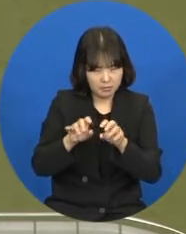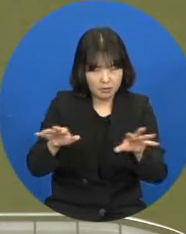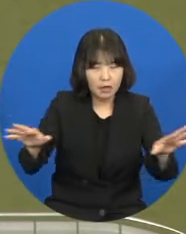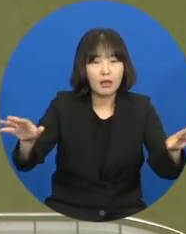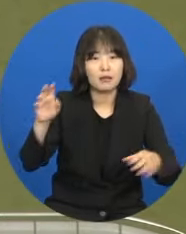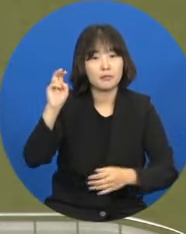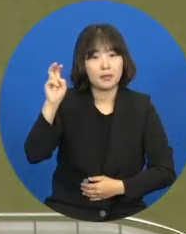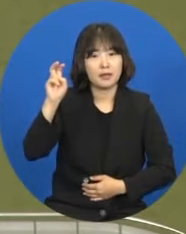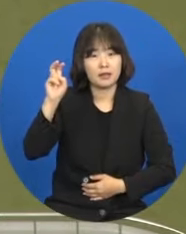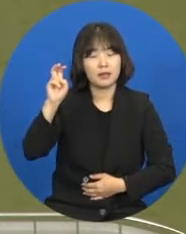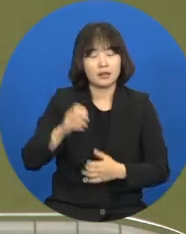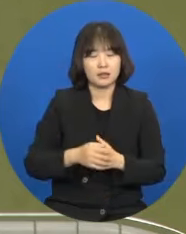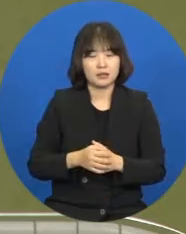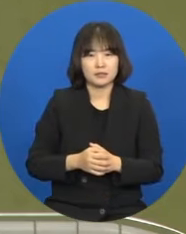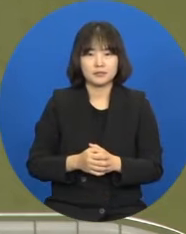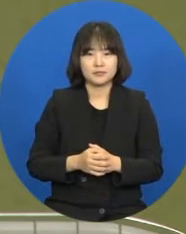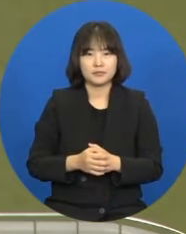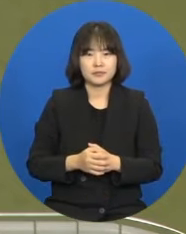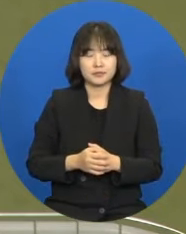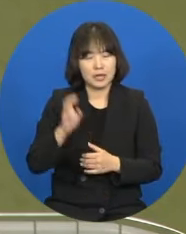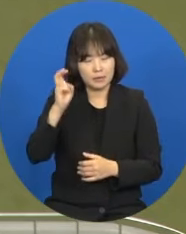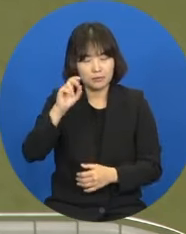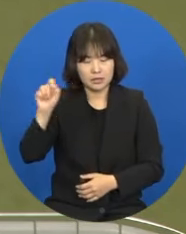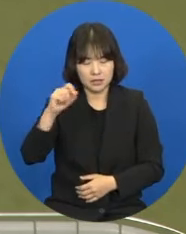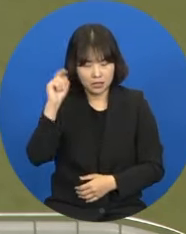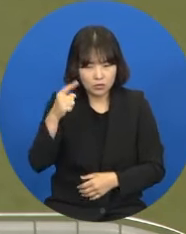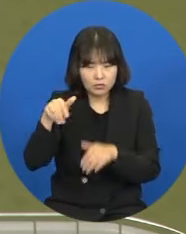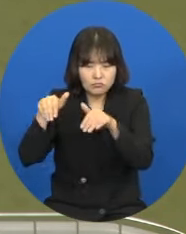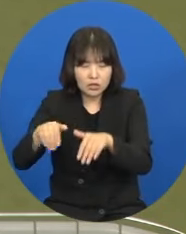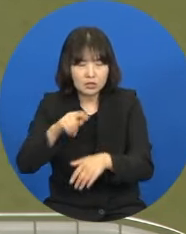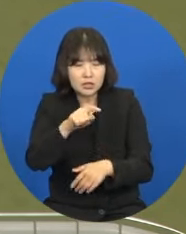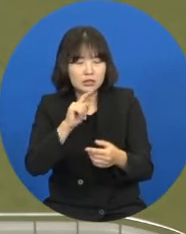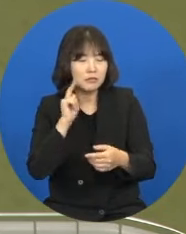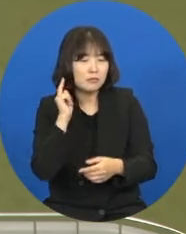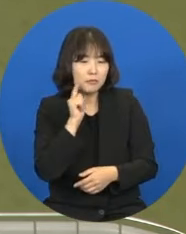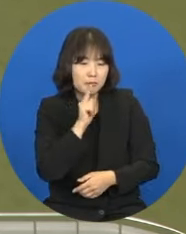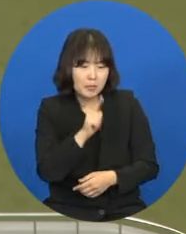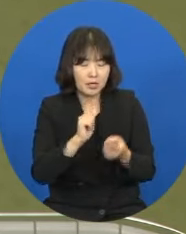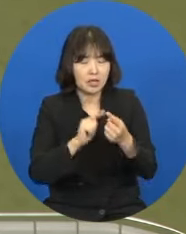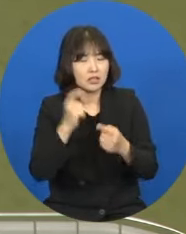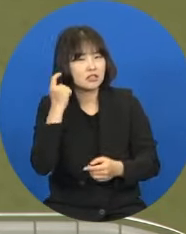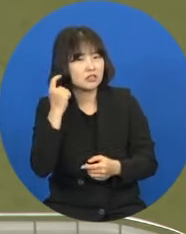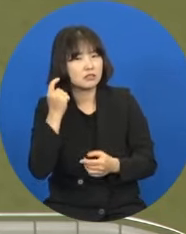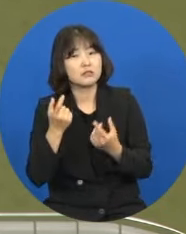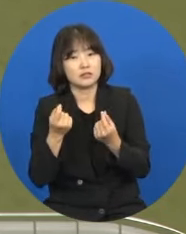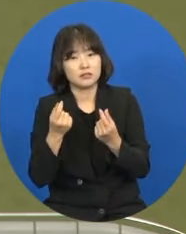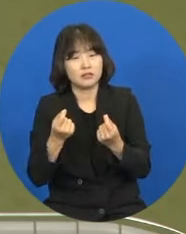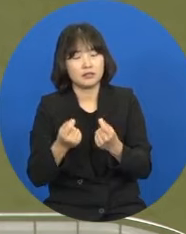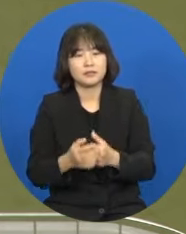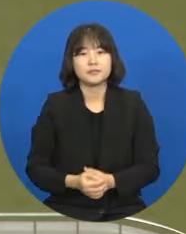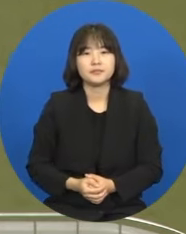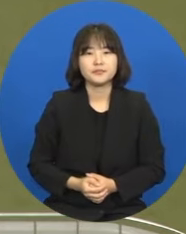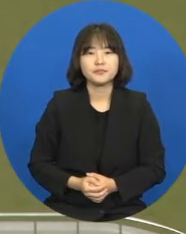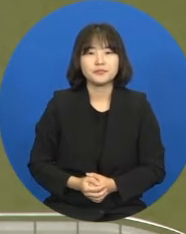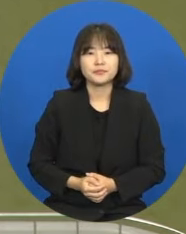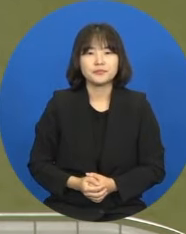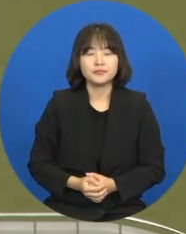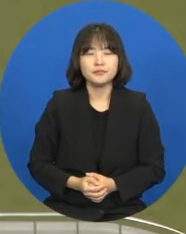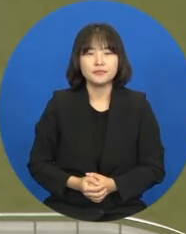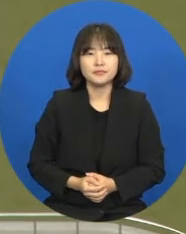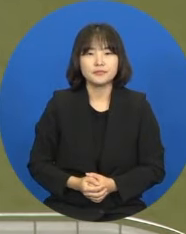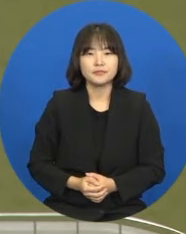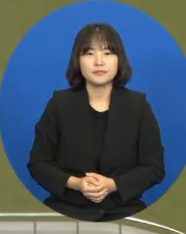이야기를 들었던 거 같아요 아는 것 같아요 그래서 그 말을 기초로 하여 오늘이 얘기를 하는